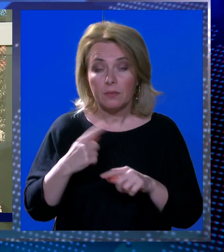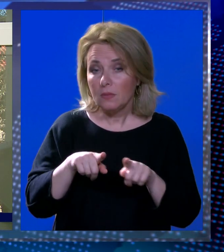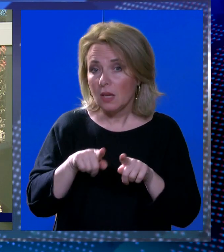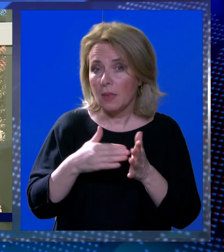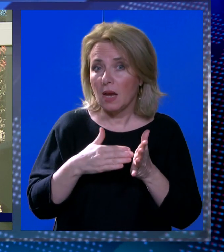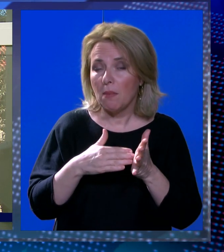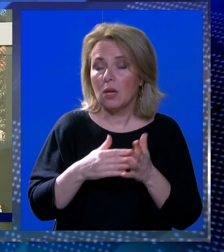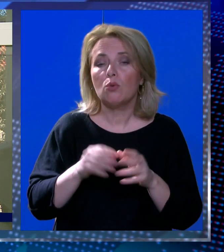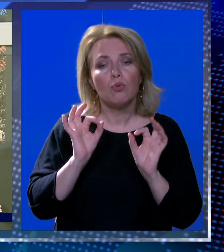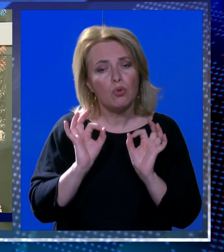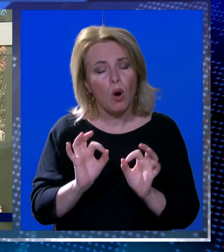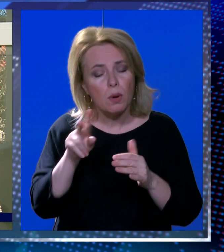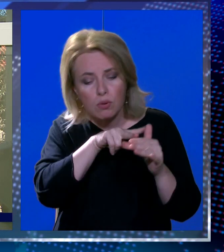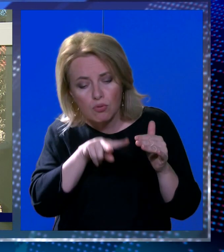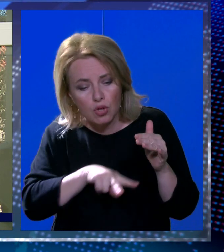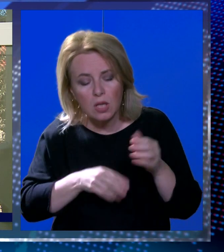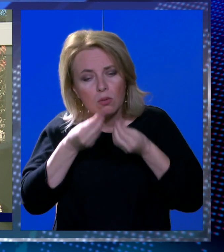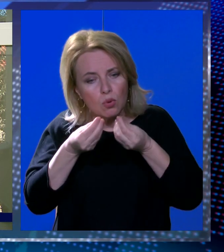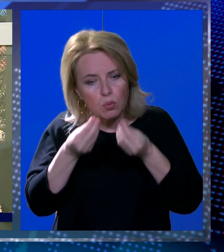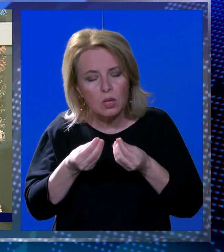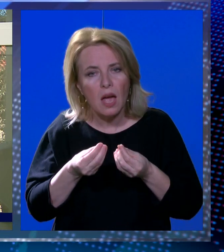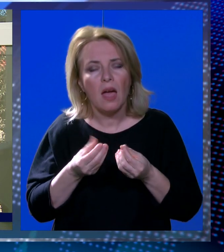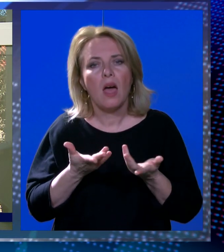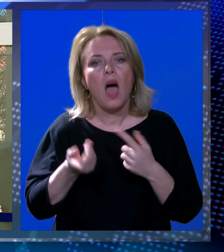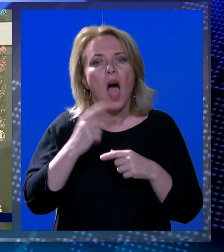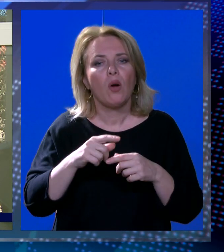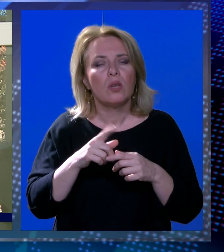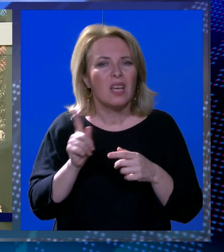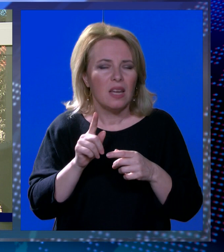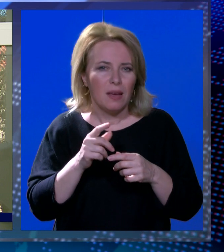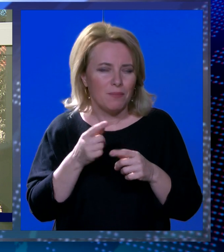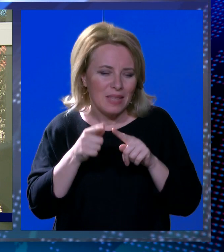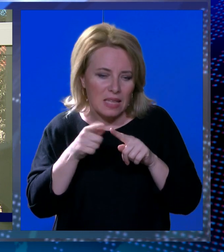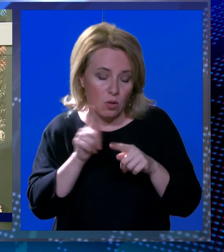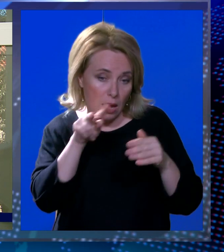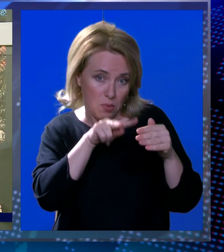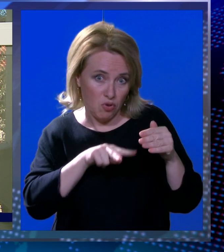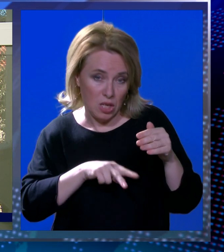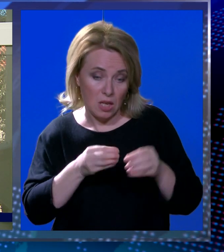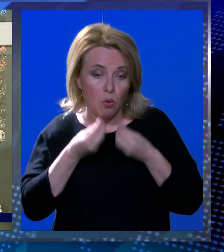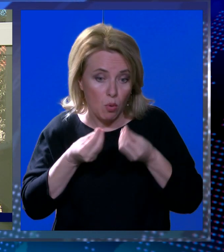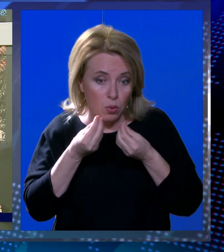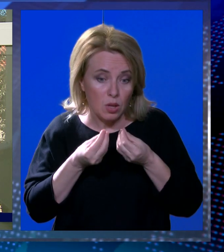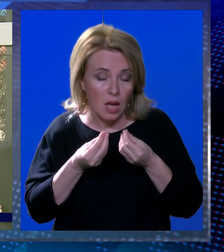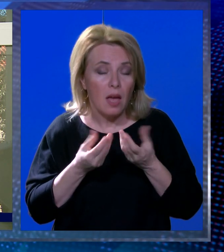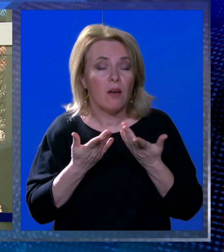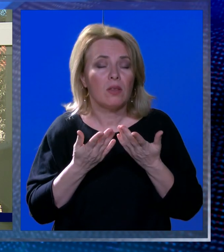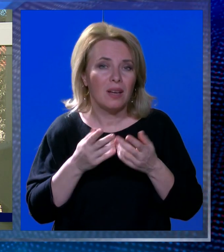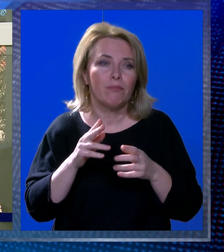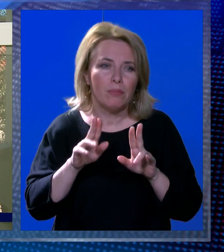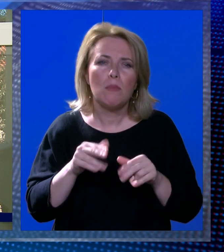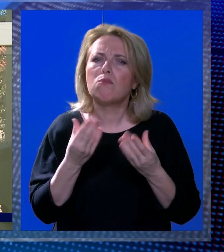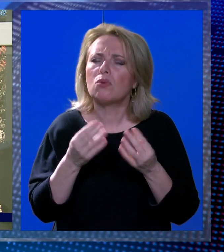ako roditelji trebaju jako dobro pročitati tamo upute, jer ako se površno čitaju upute, onda se postavljaju svakakva pitanja. Međutim, ako